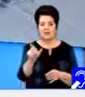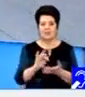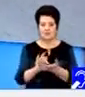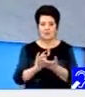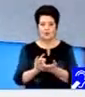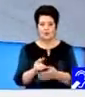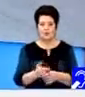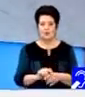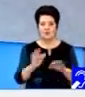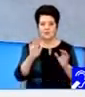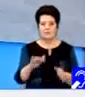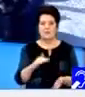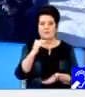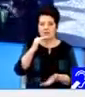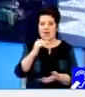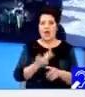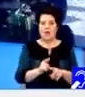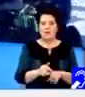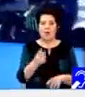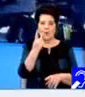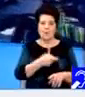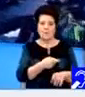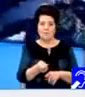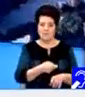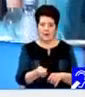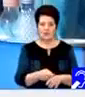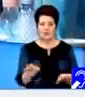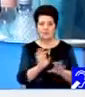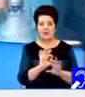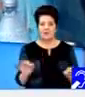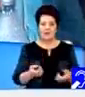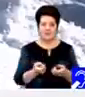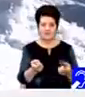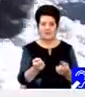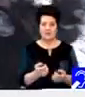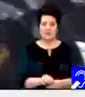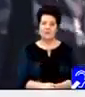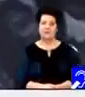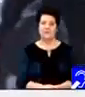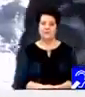2000, stratul de zăpadă măsoară aproape un metru și este perfect pentru schi și snowboard.